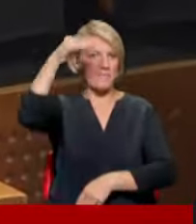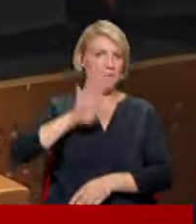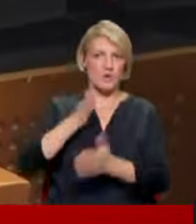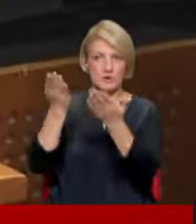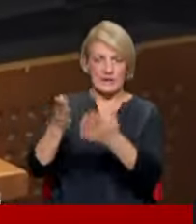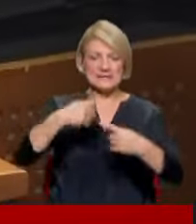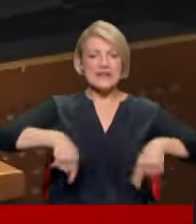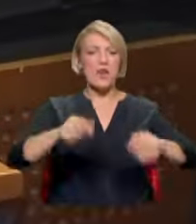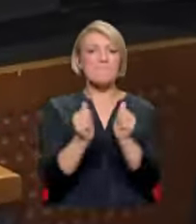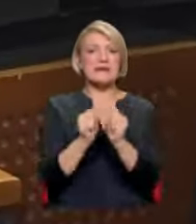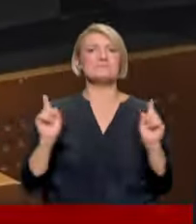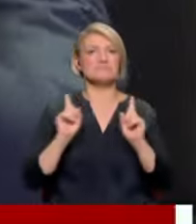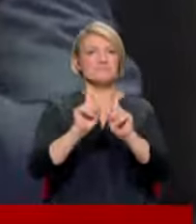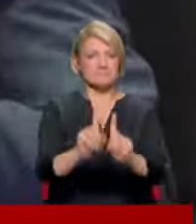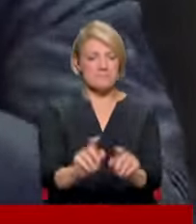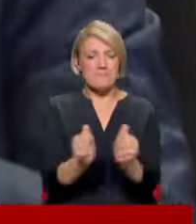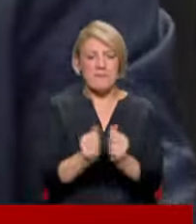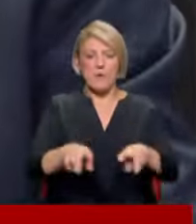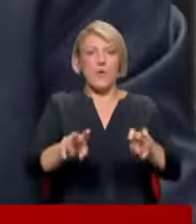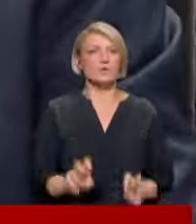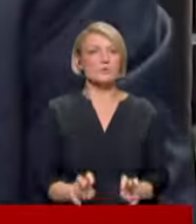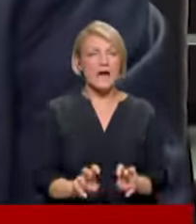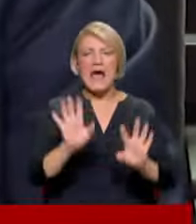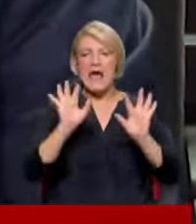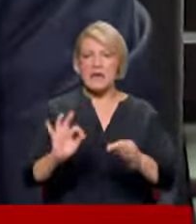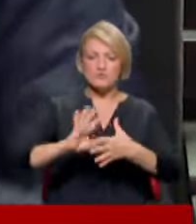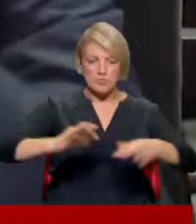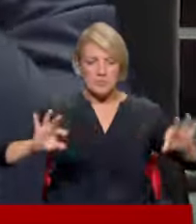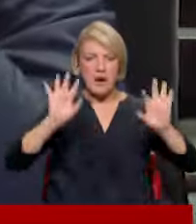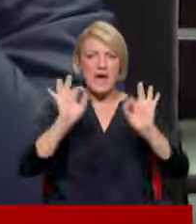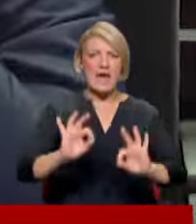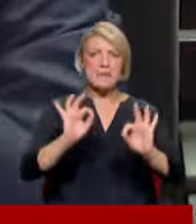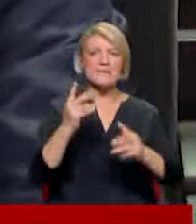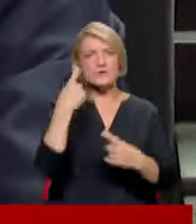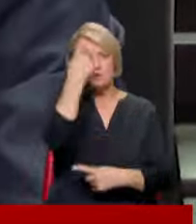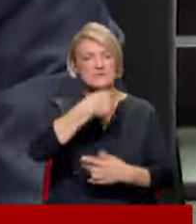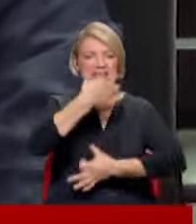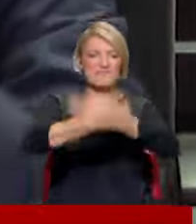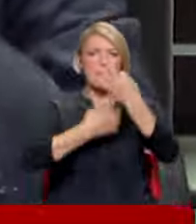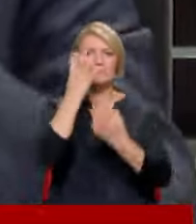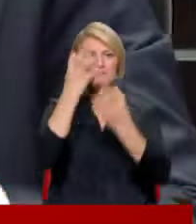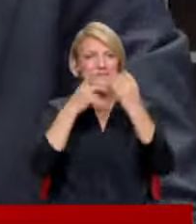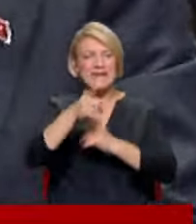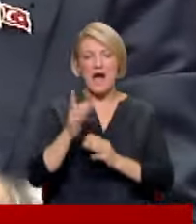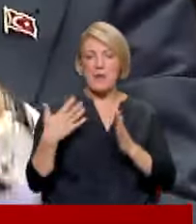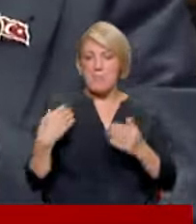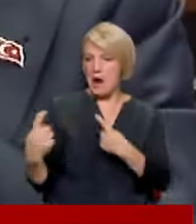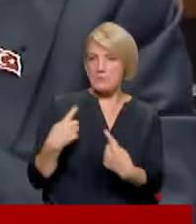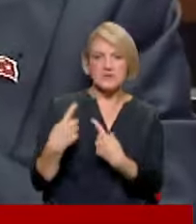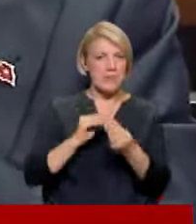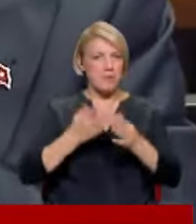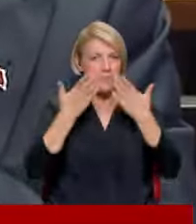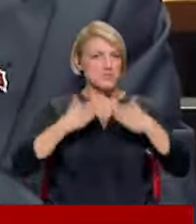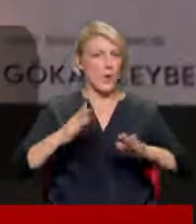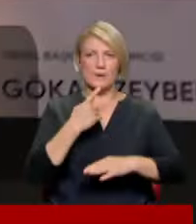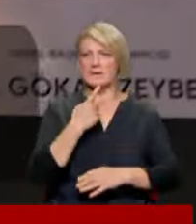İmamoğlu. Salona birlikte geldiler, yan yana oturdular. Hem sözleriyle hem de jest ve mimikleriyle aramızda sorun yok mesajını